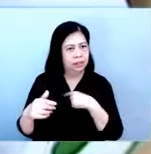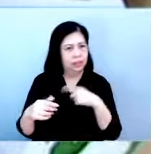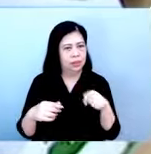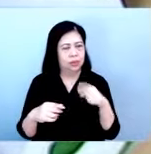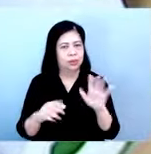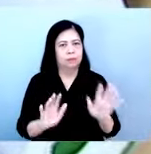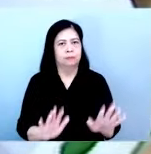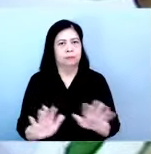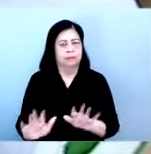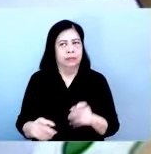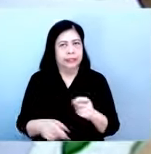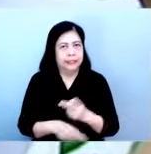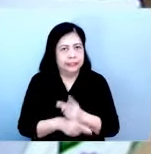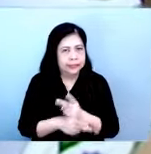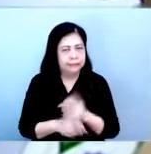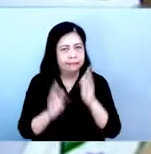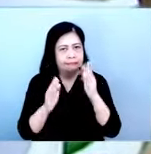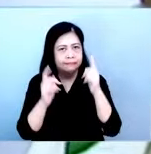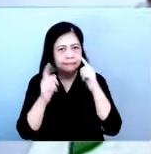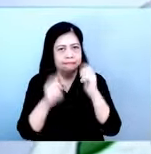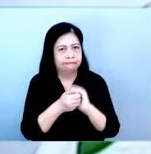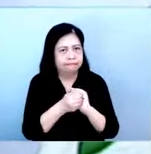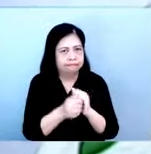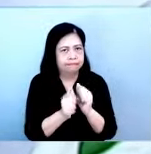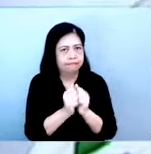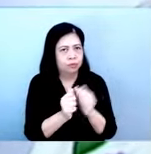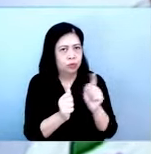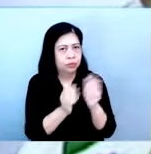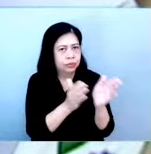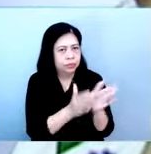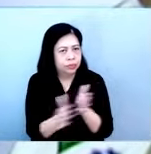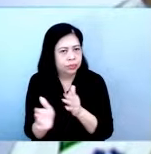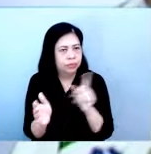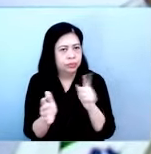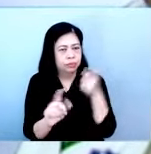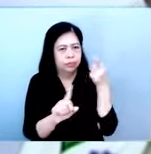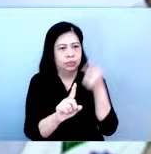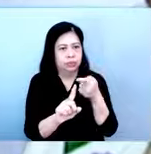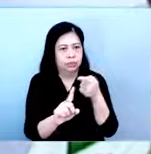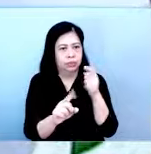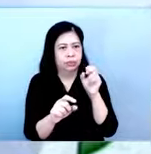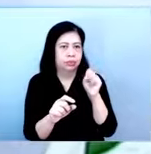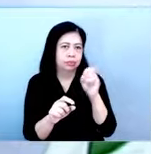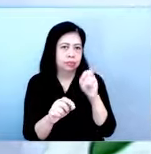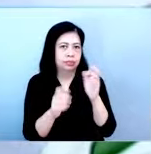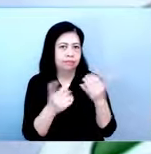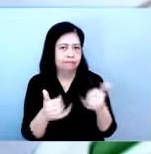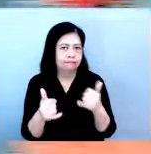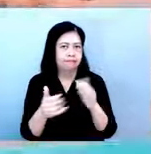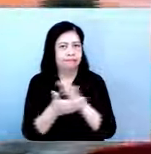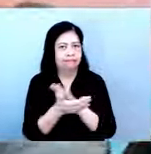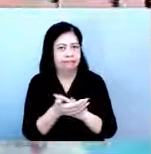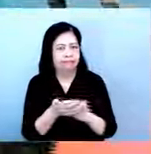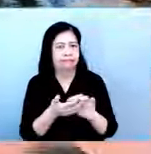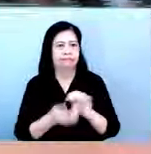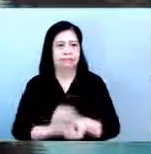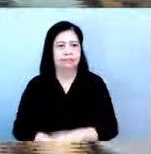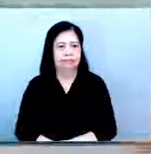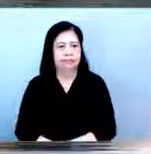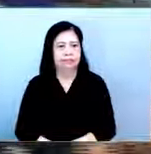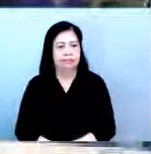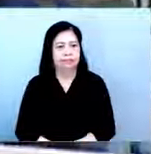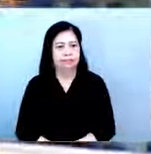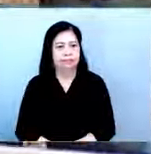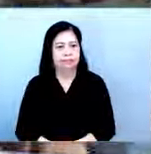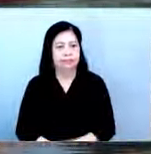namin, kailangan namin i-stick talaga like kung ano yung plan namin, kung ano yung goal namin para lang maglaro lang ng maayos.